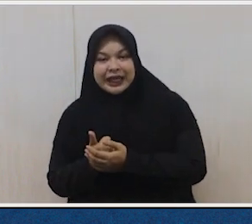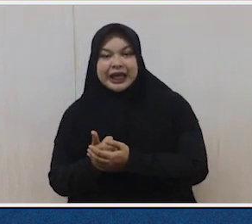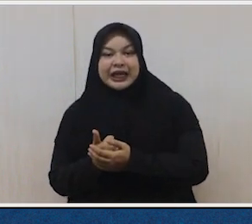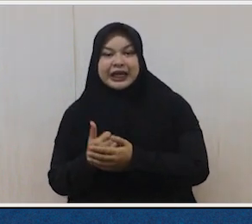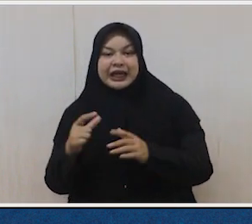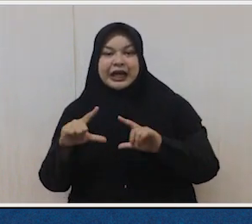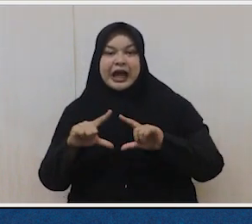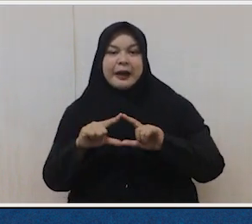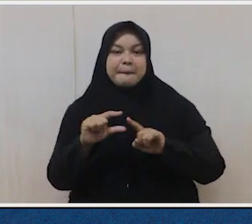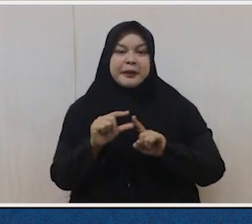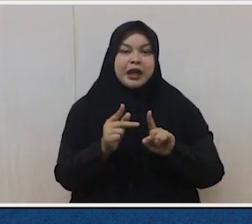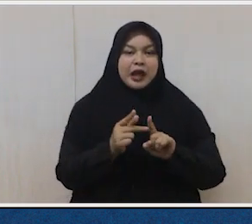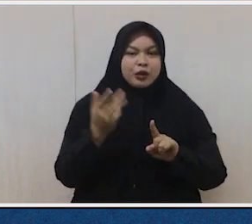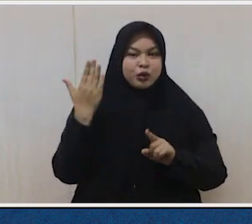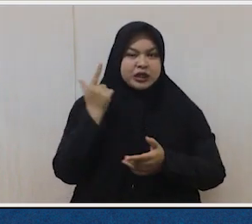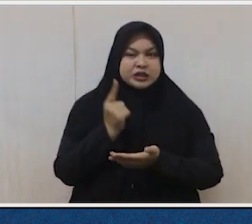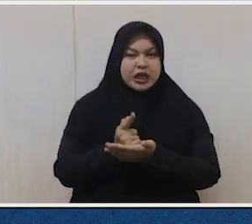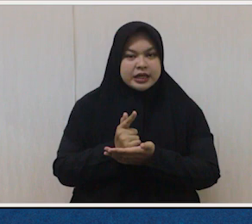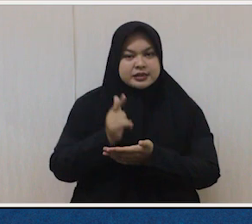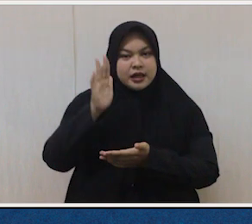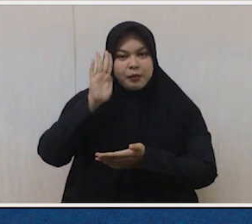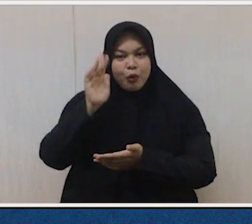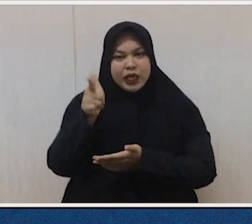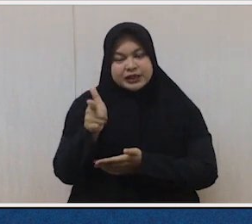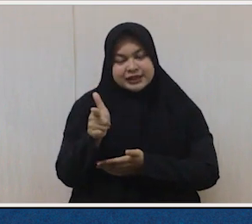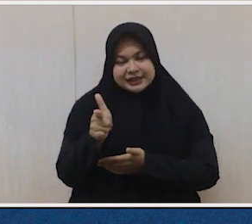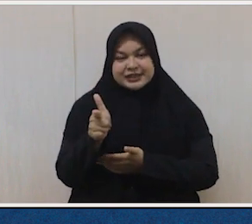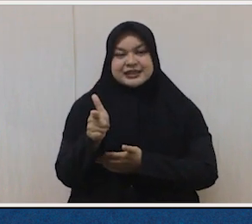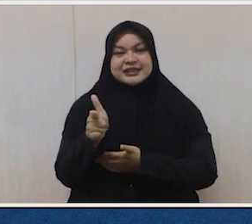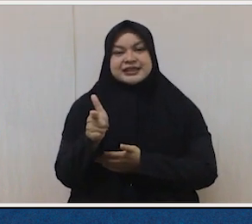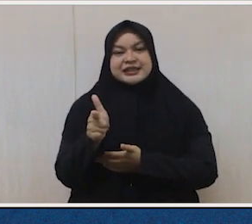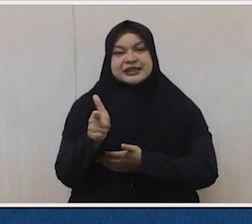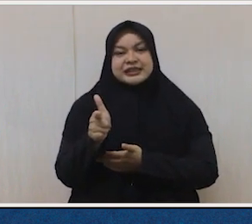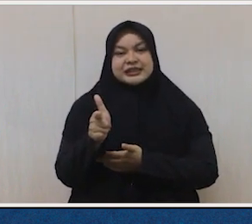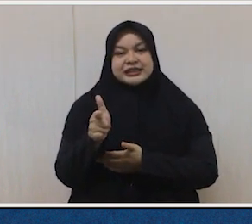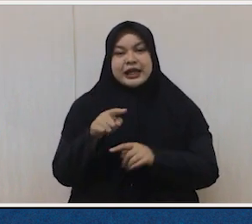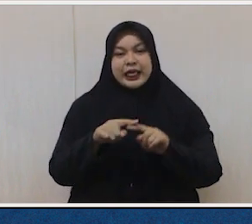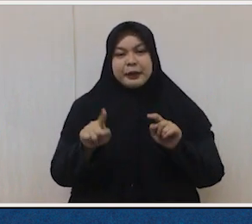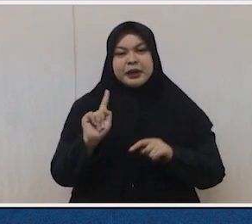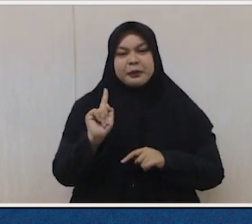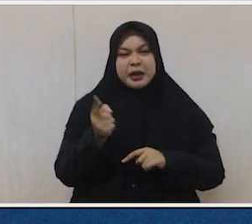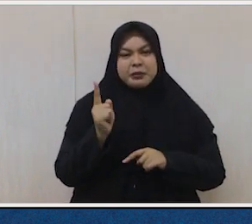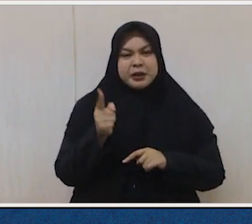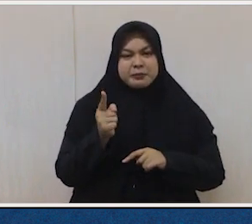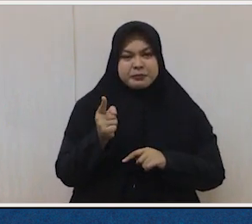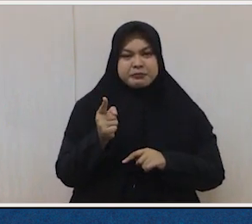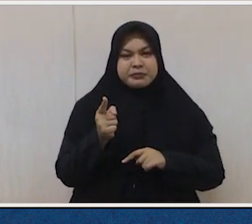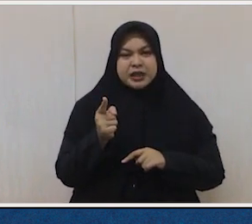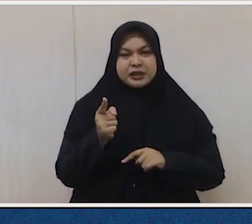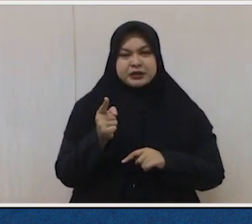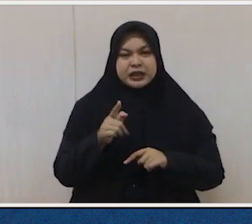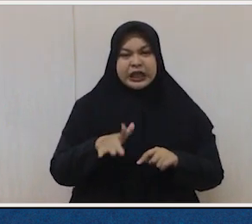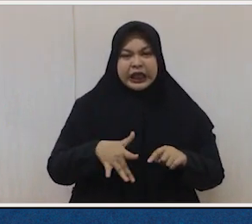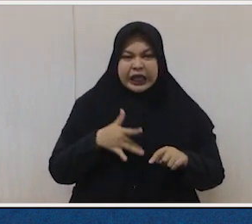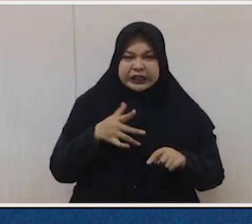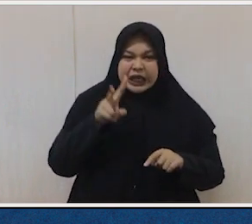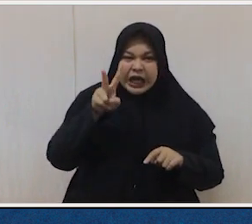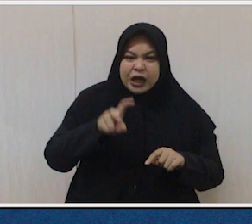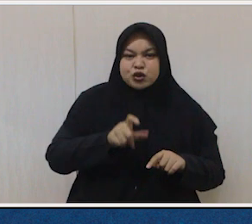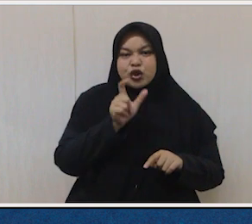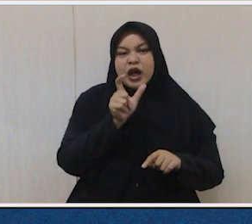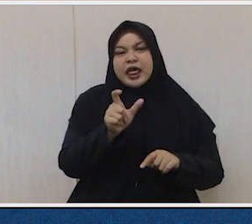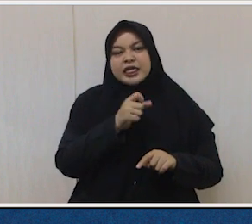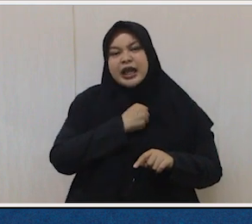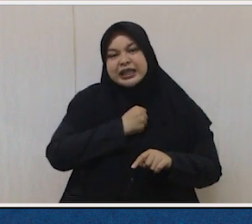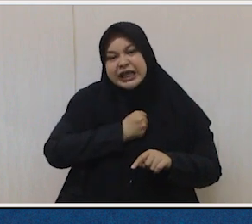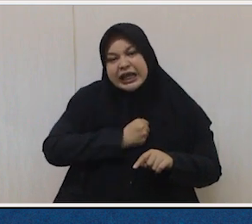para aparat tenaga hukum ya pada saat itu ada Jaksa ada kepolisian tapi memang yang paling ee terasa ee ya